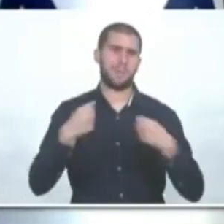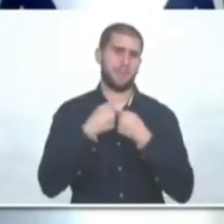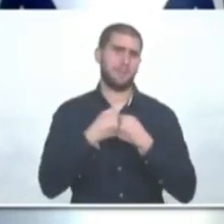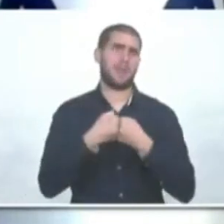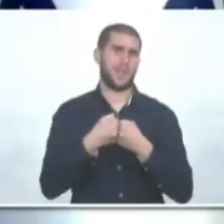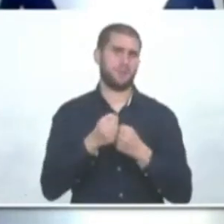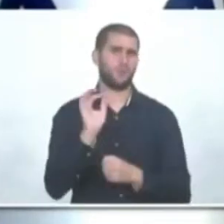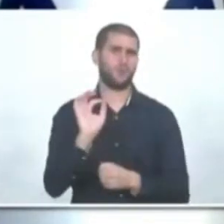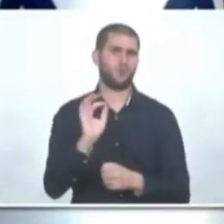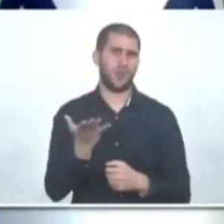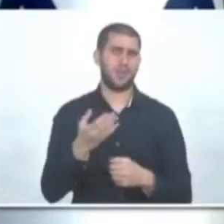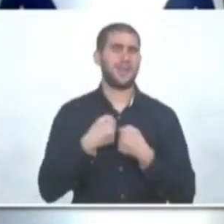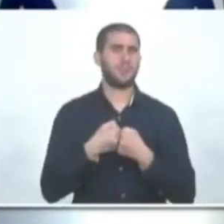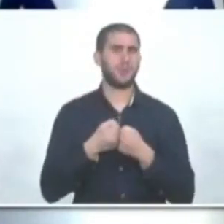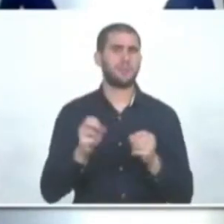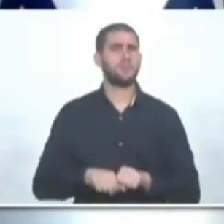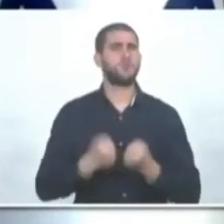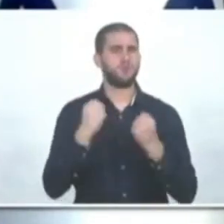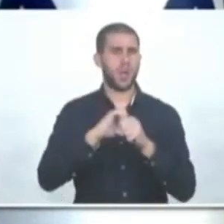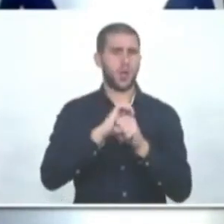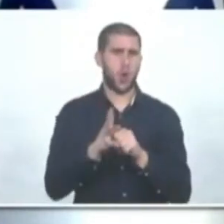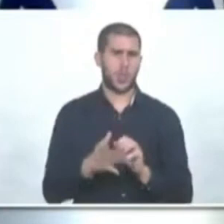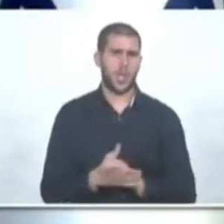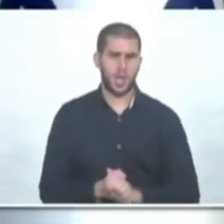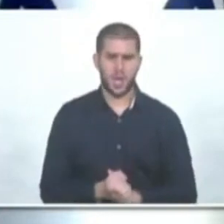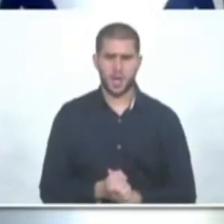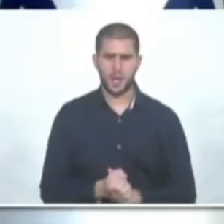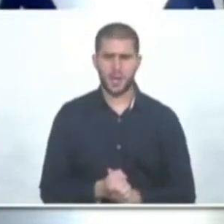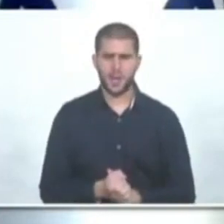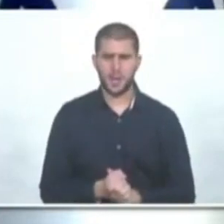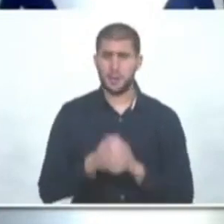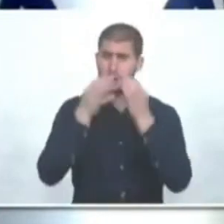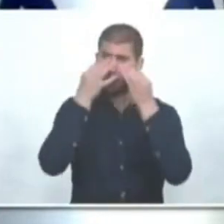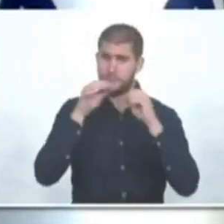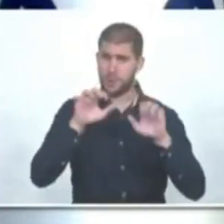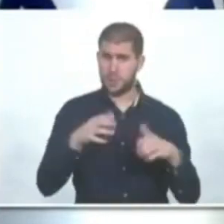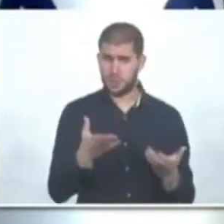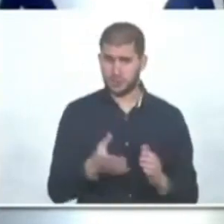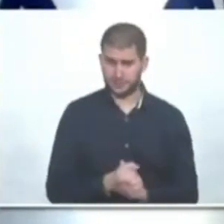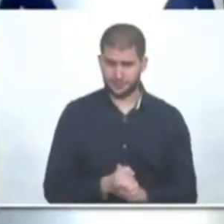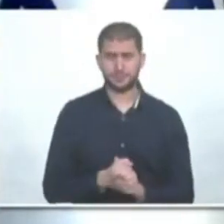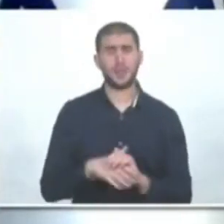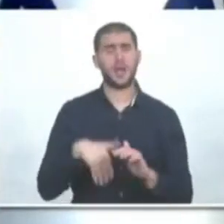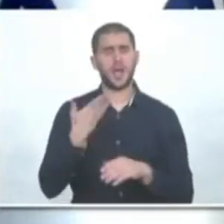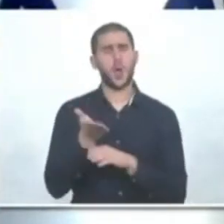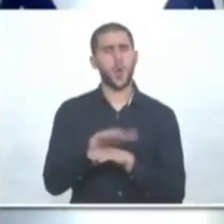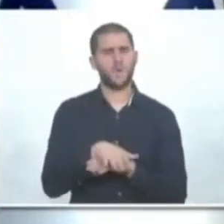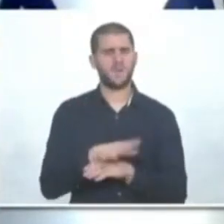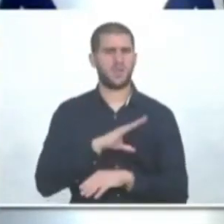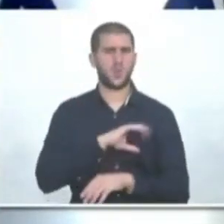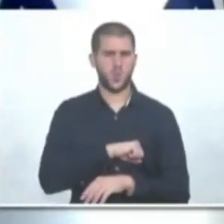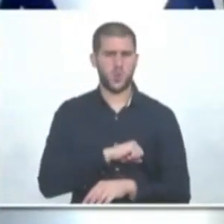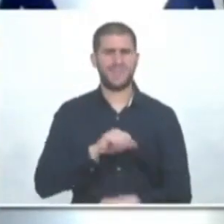מאתגרים אלה של התמודדות עם משבר הקורונה. כבוד הנשיא, לאחר האובדן הכואב של